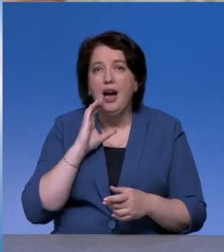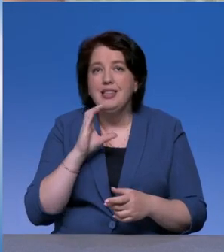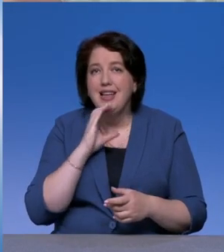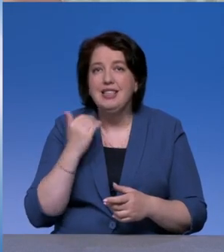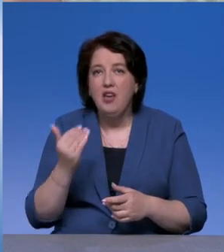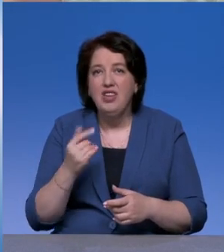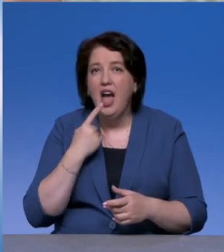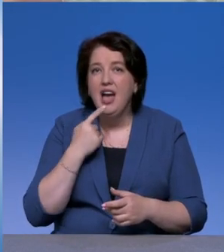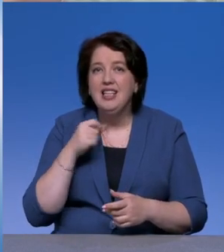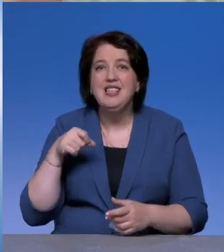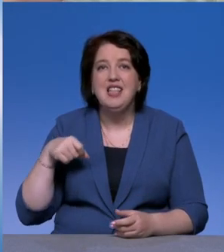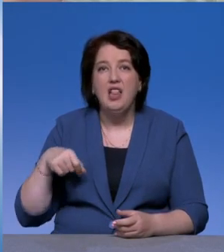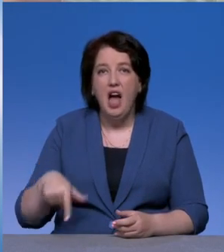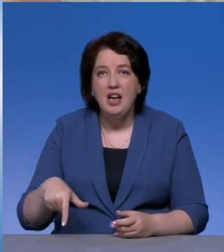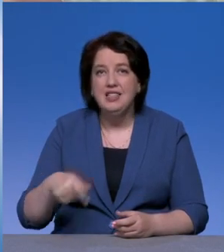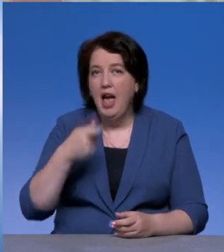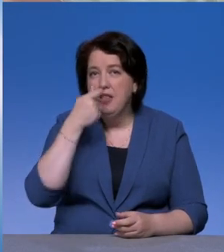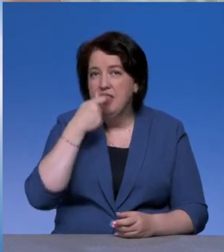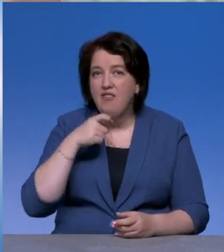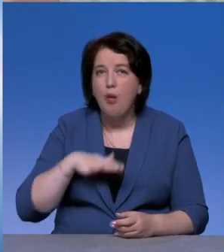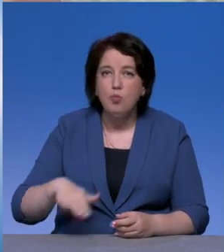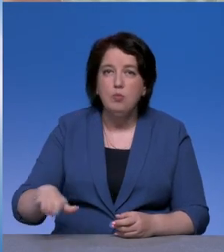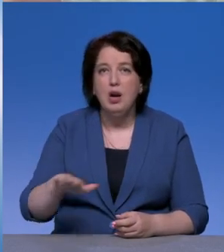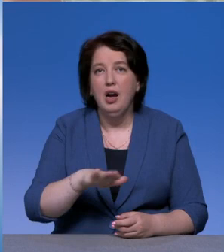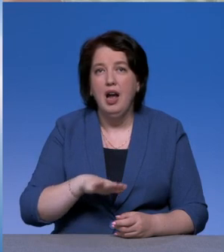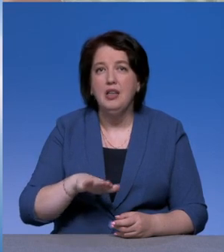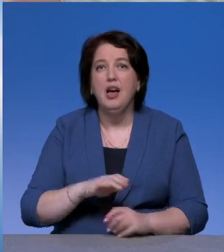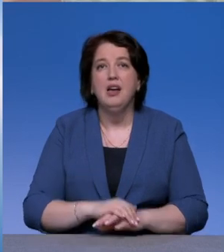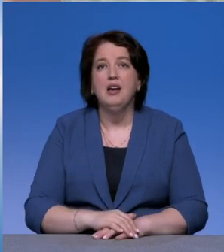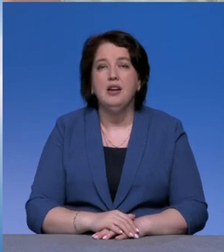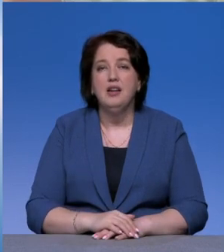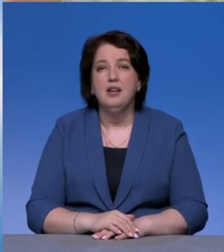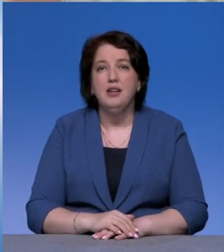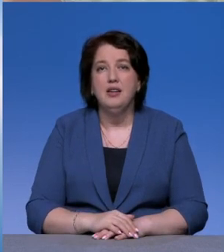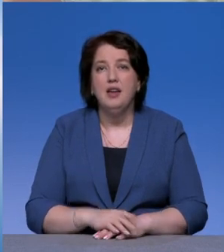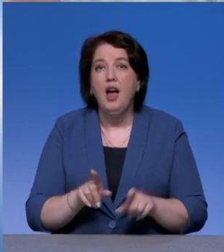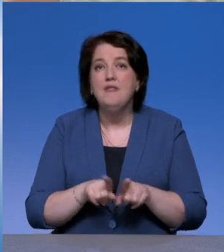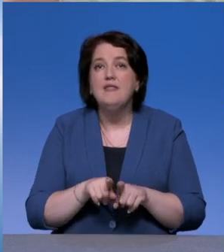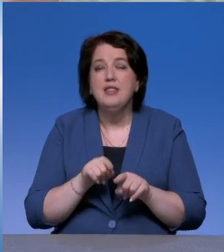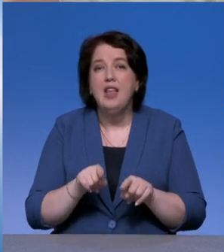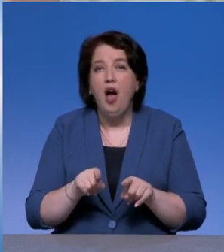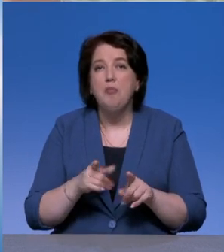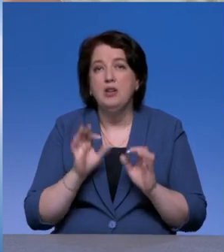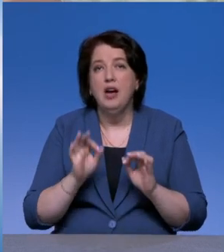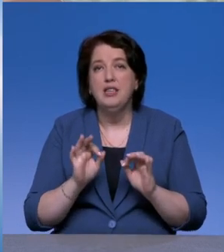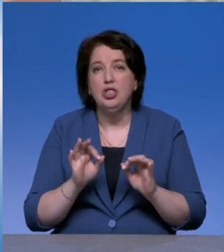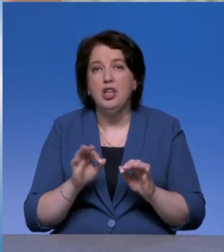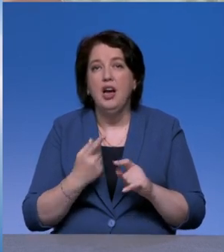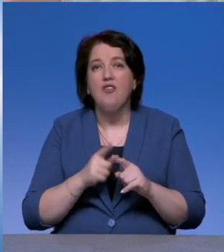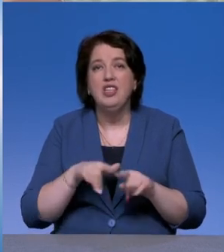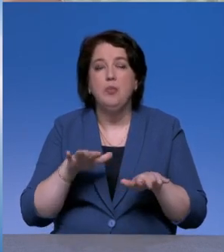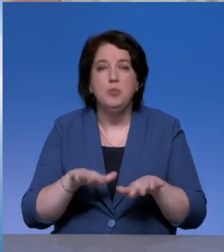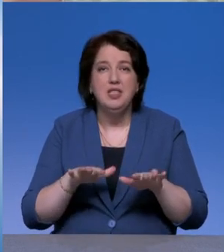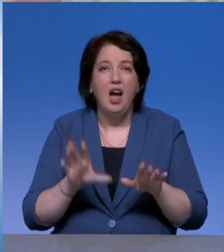или Ставропольский край, Ставропольский, прошу прощения. Там, конечно, все довольно-таки